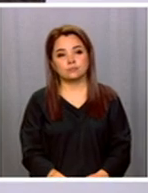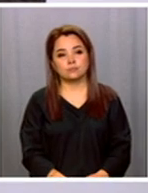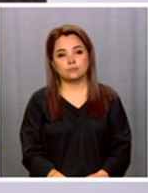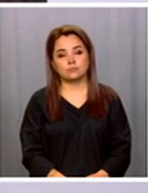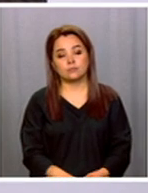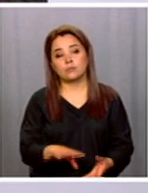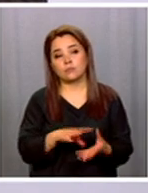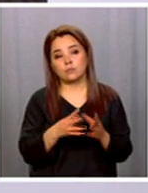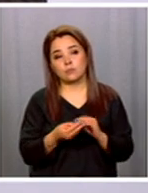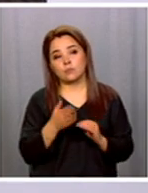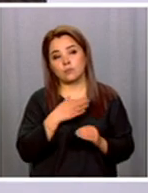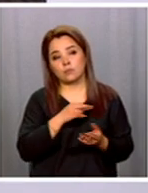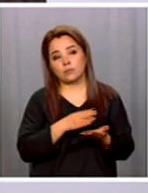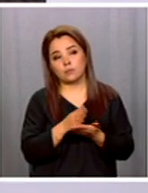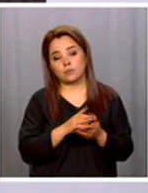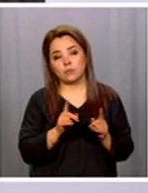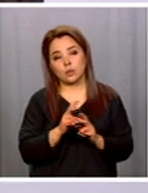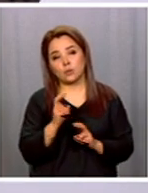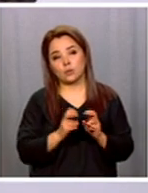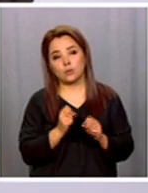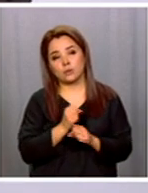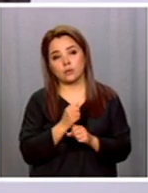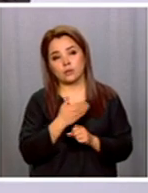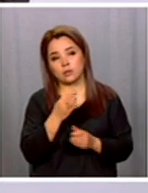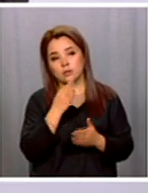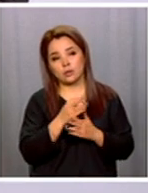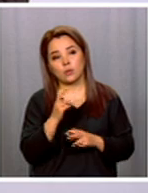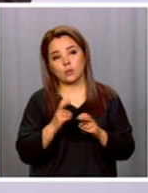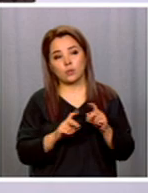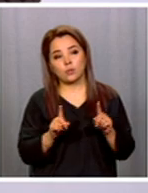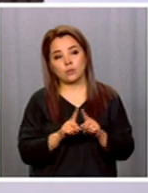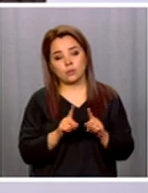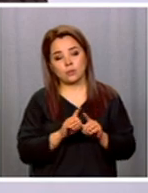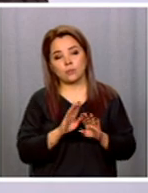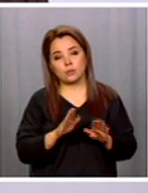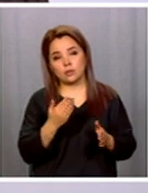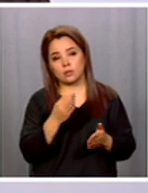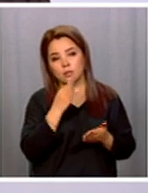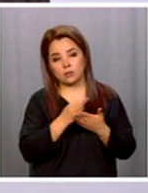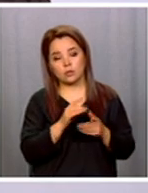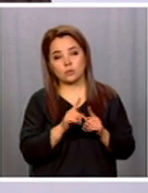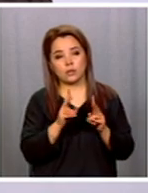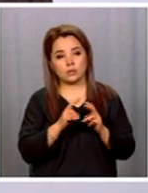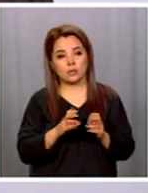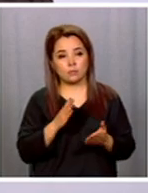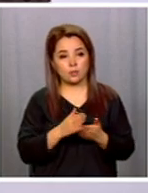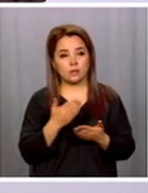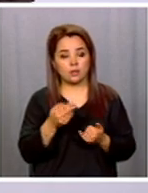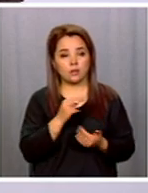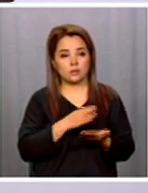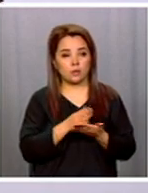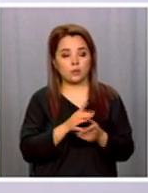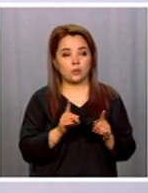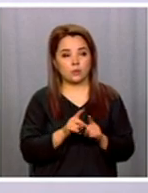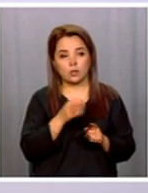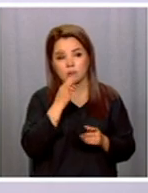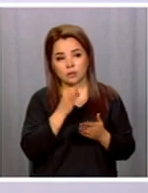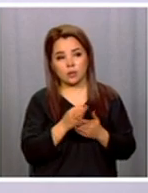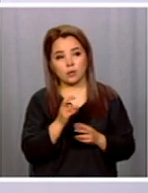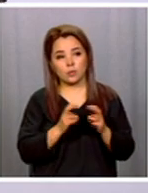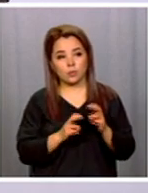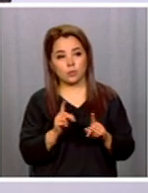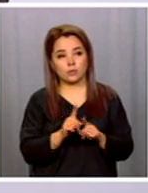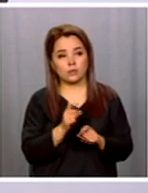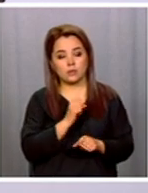Жалпы жаңа біз қызмет көрсету өндірістік қызметтер және өндірістік емес қызметтер деп жіктеледі дедік. Өндірістік қызмет өз ішінен жалпы өндіріске қызмет